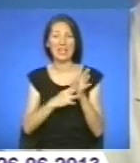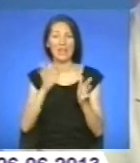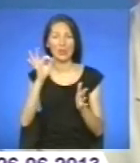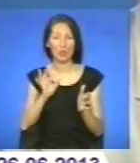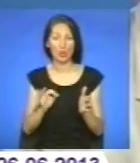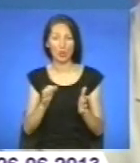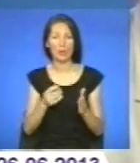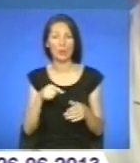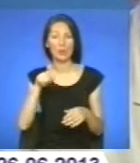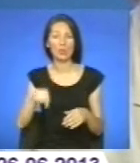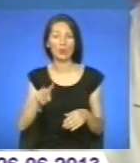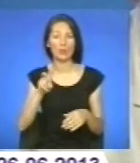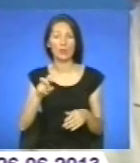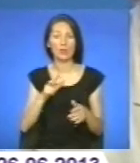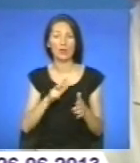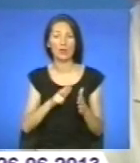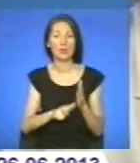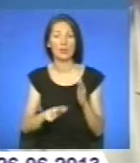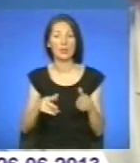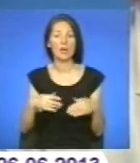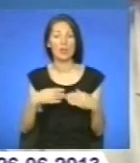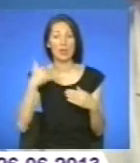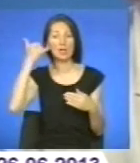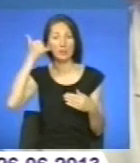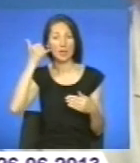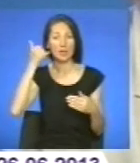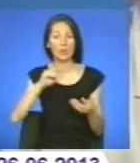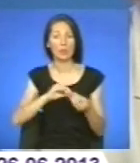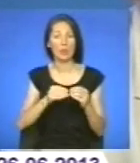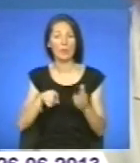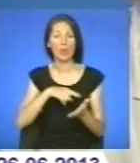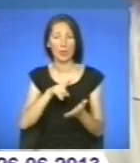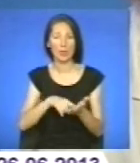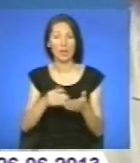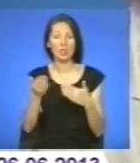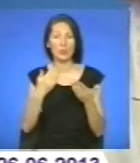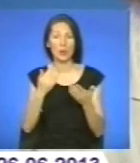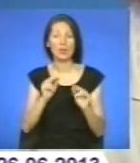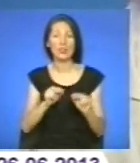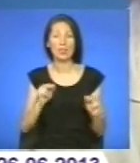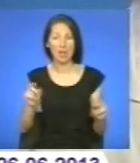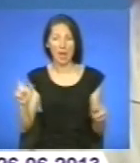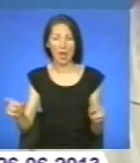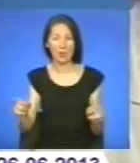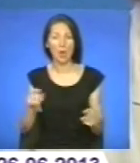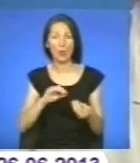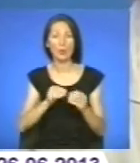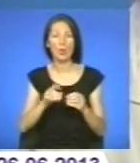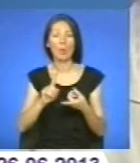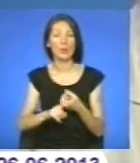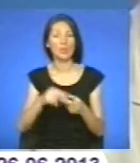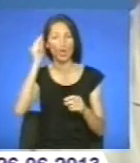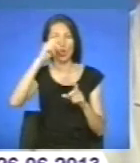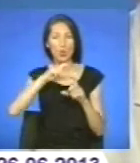або 1280 звернень. Проблемні питання спілкування з вчителями, проблеми пов'язані з школою –